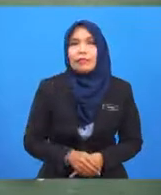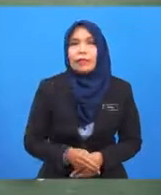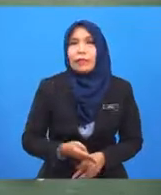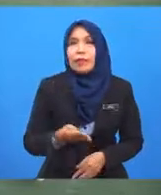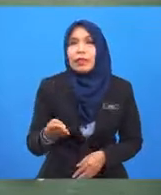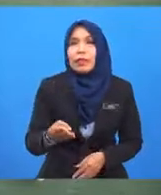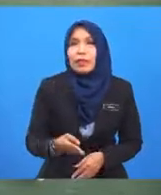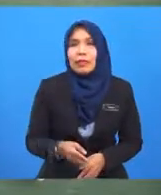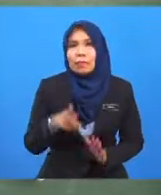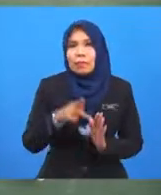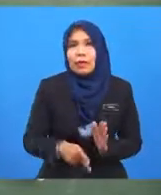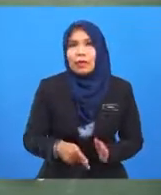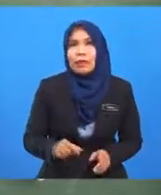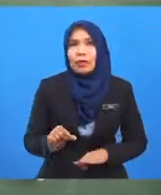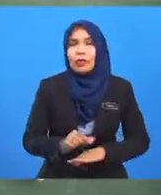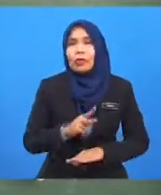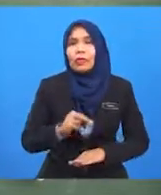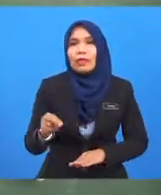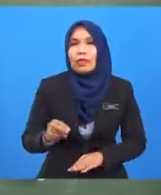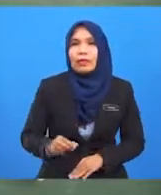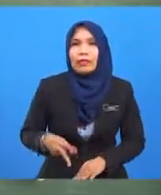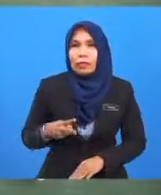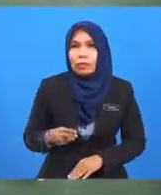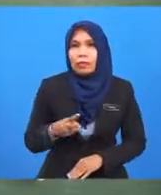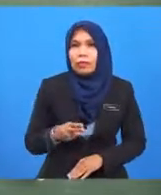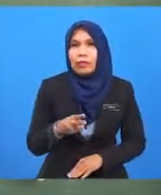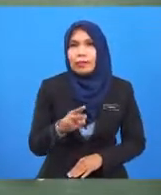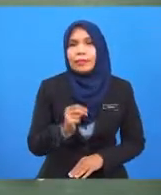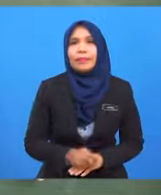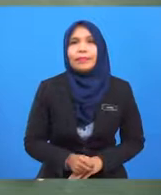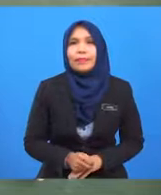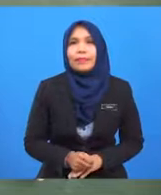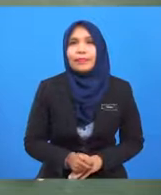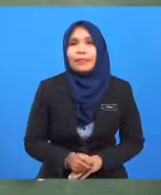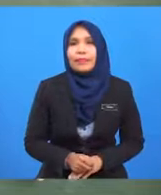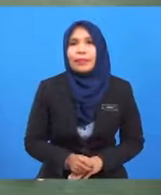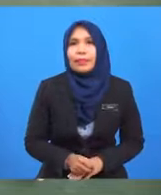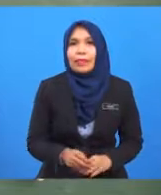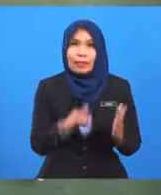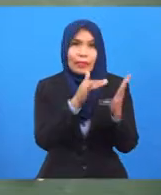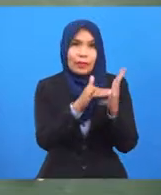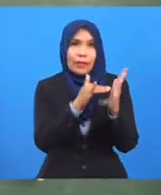Sila semak jawapan kamu seperti gambar rajah di sebelah.